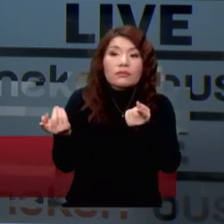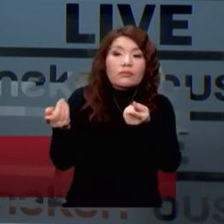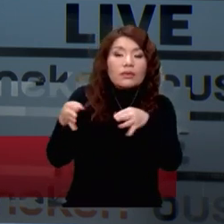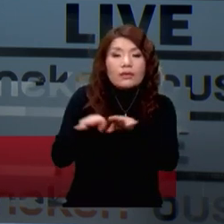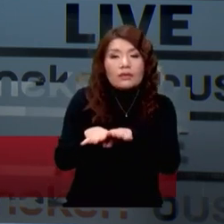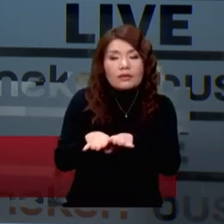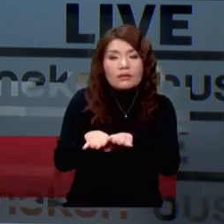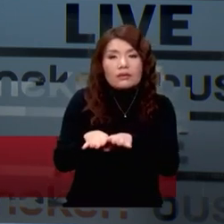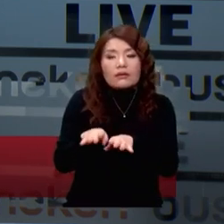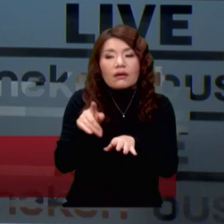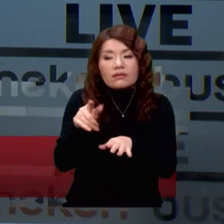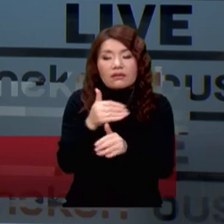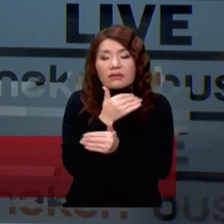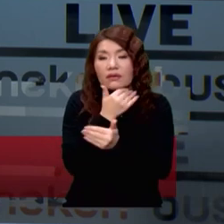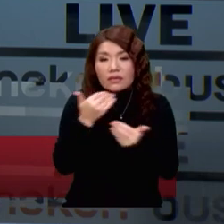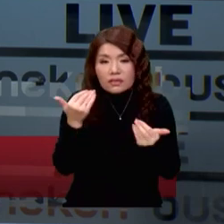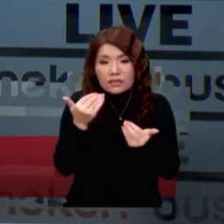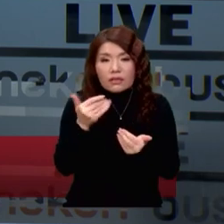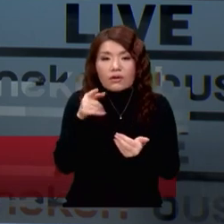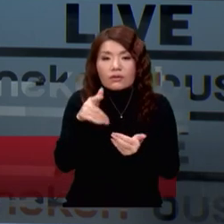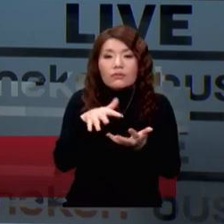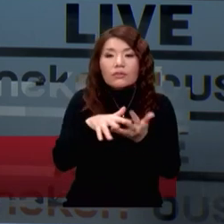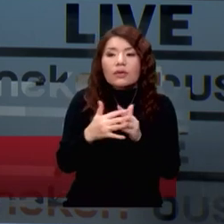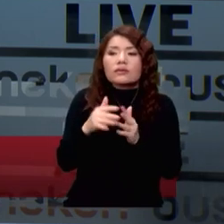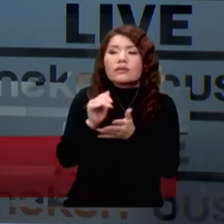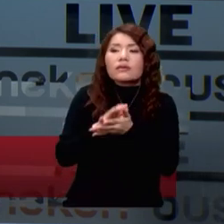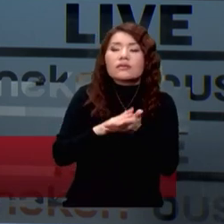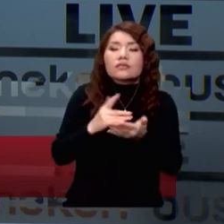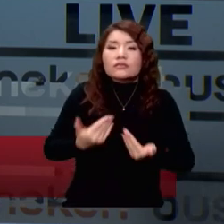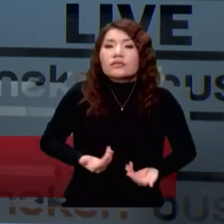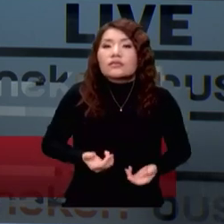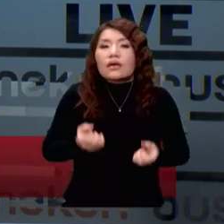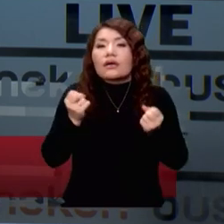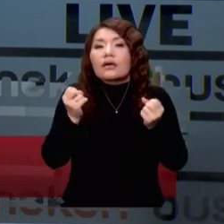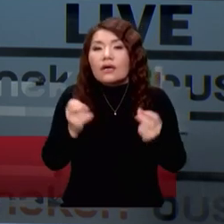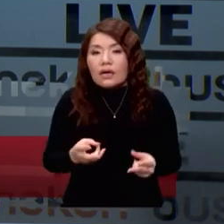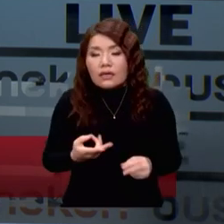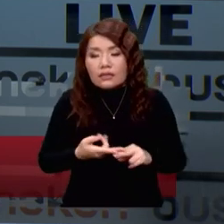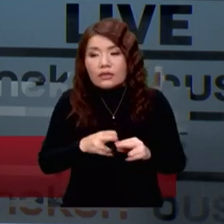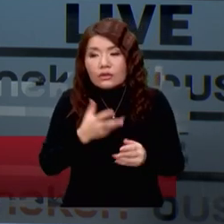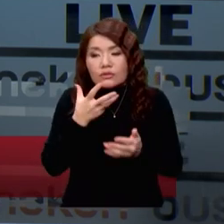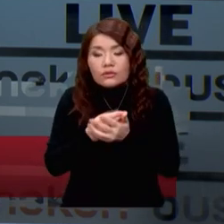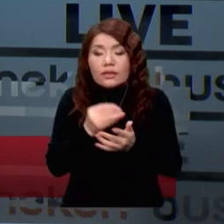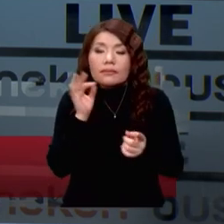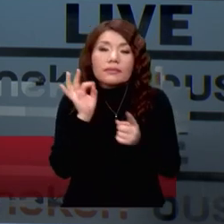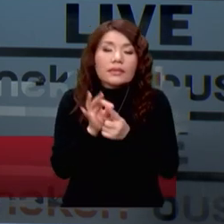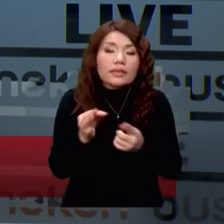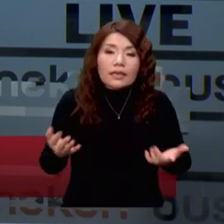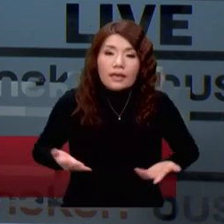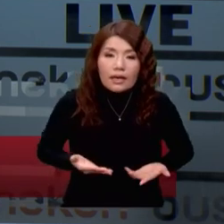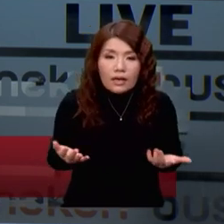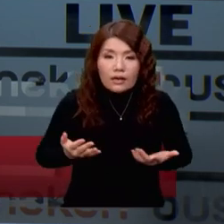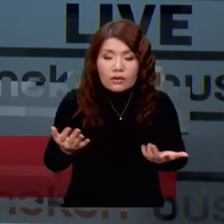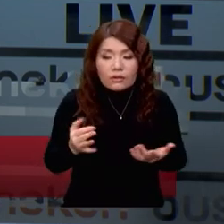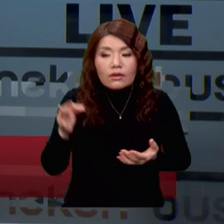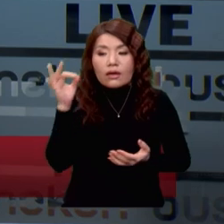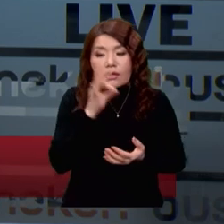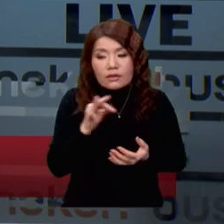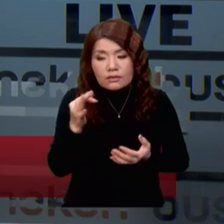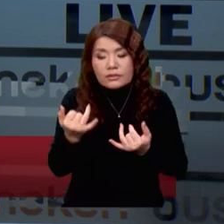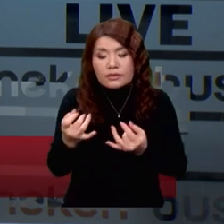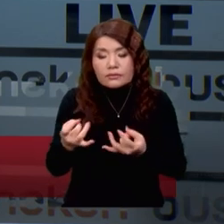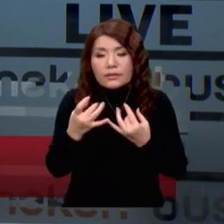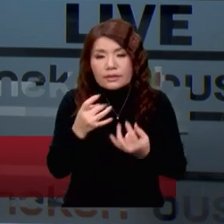екен дейді. Болашағы бұлыңғыр елге қайтпек керек. Аудан әкімдерінің алға қойған мақсаты қандай? Мәселенің мән-жайына